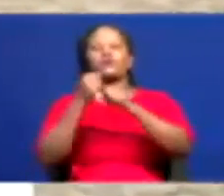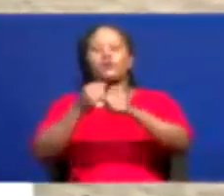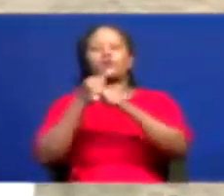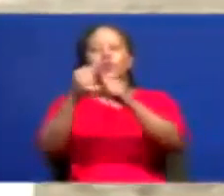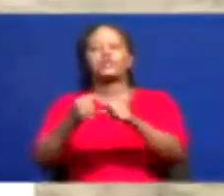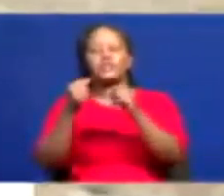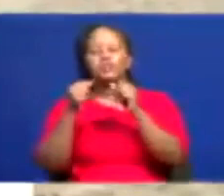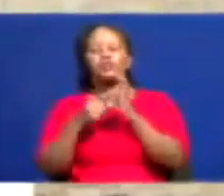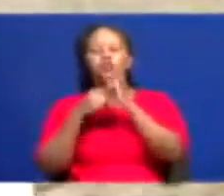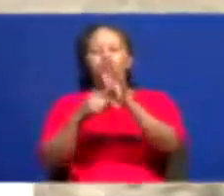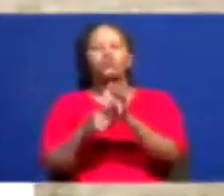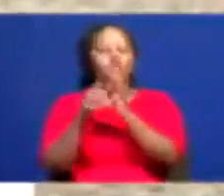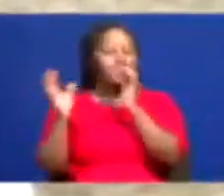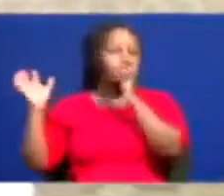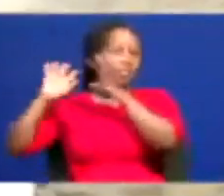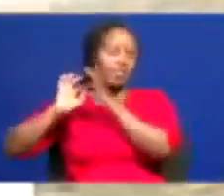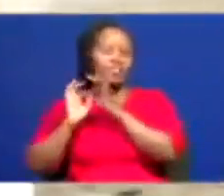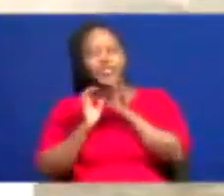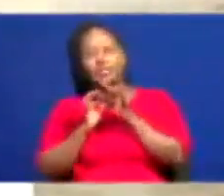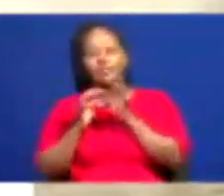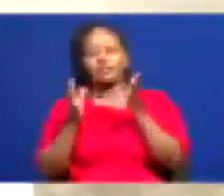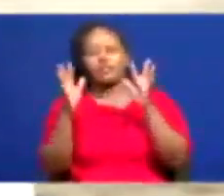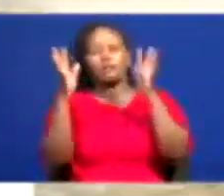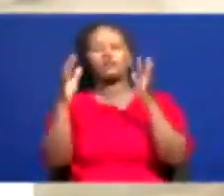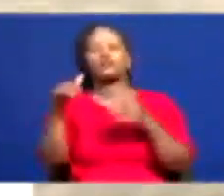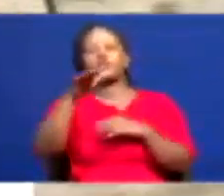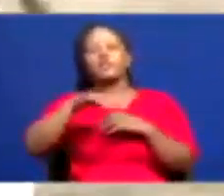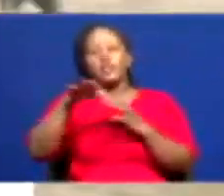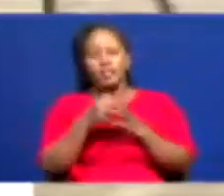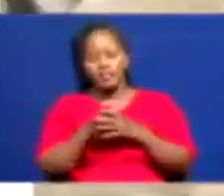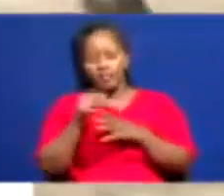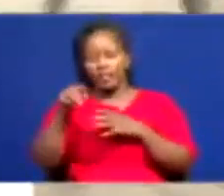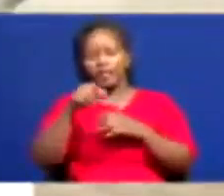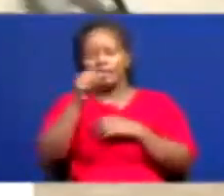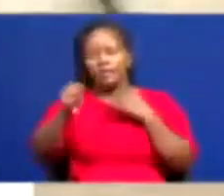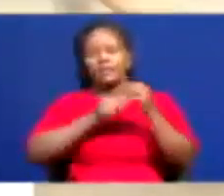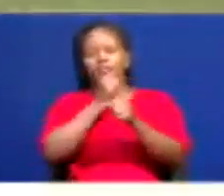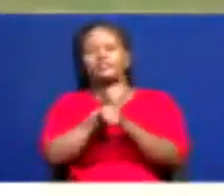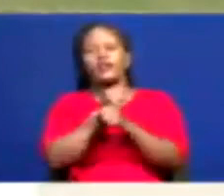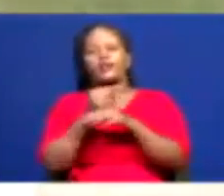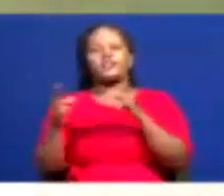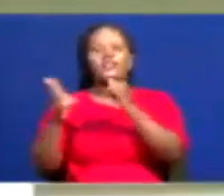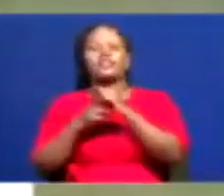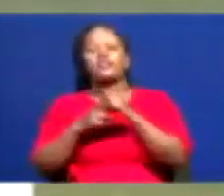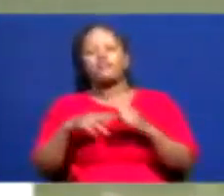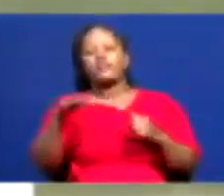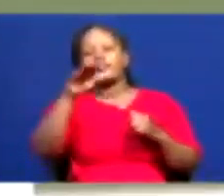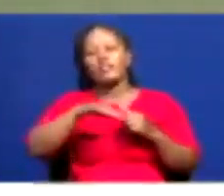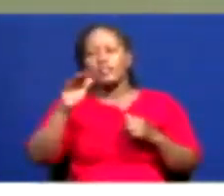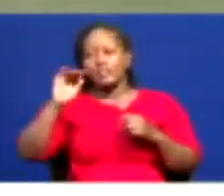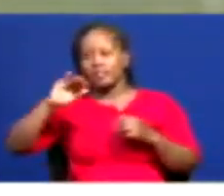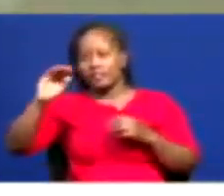tamasha la kitamaduni la Shoton katika eneo hili. Na mwaka huu, miji 7 katika eneo hilo